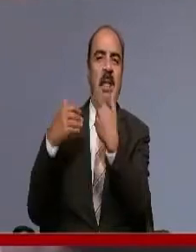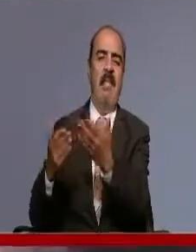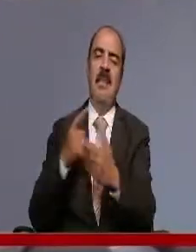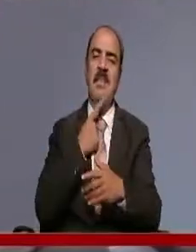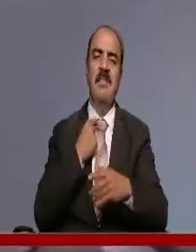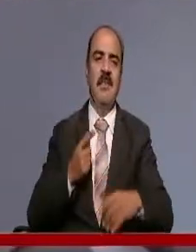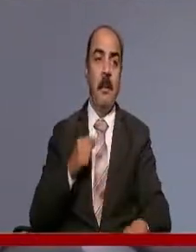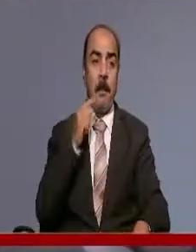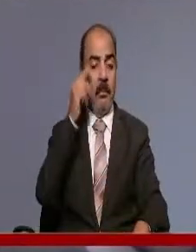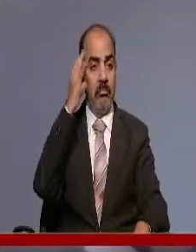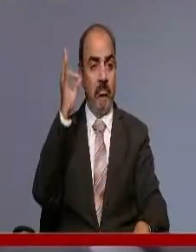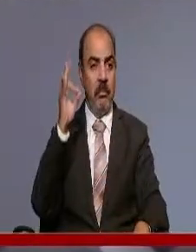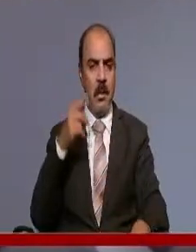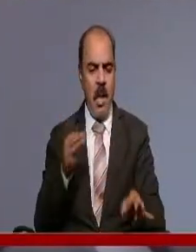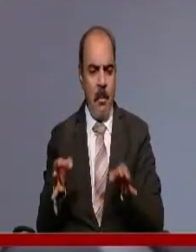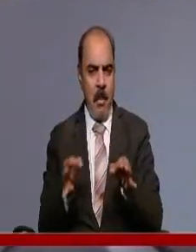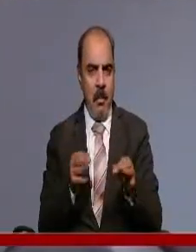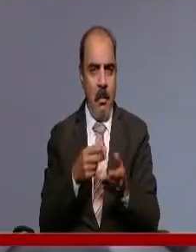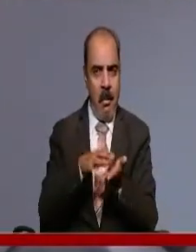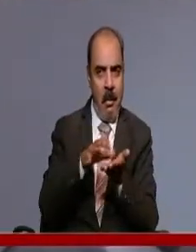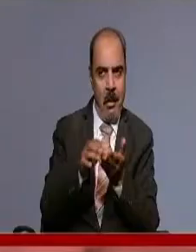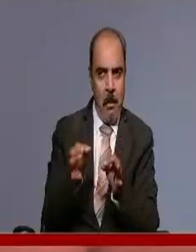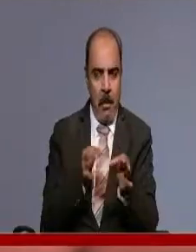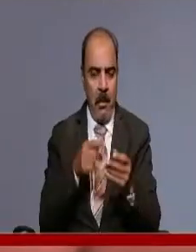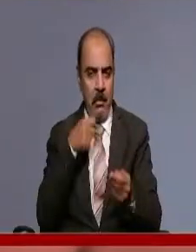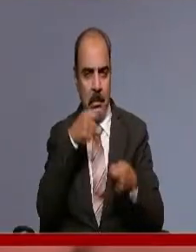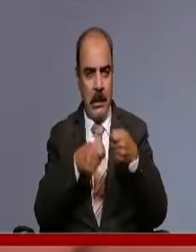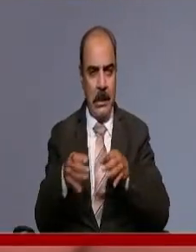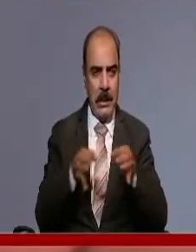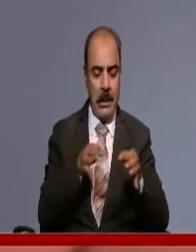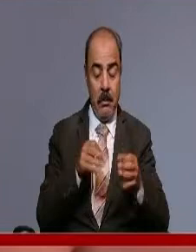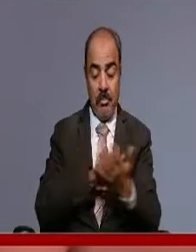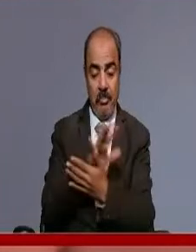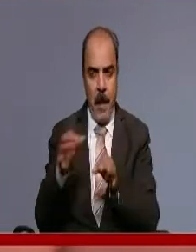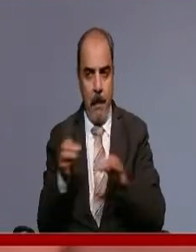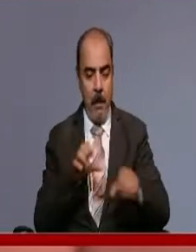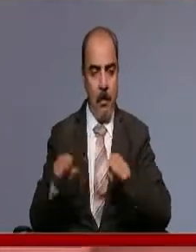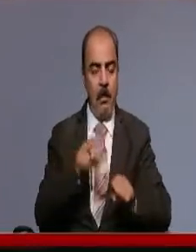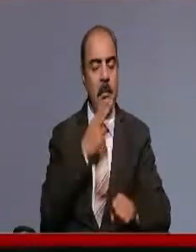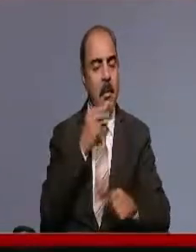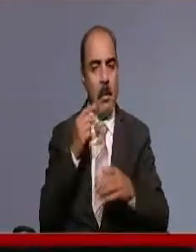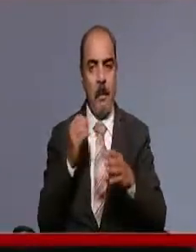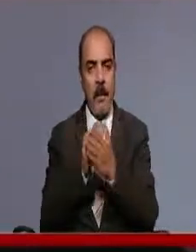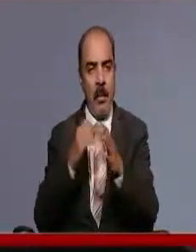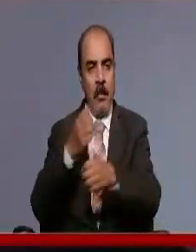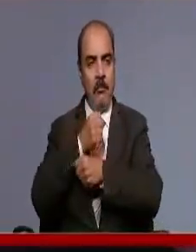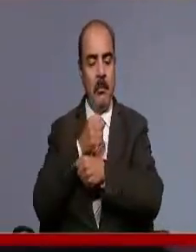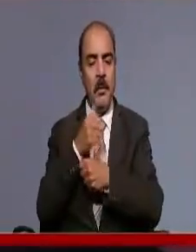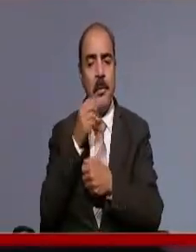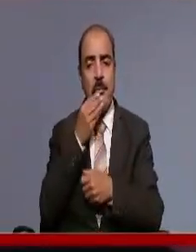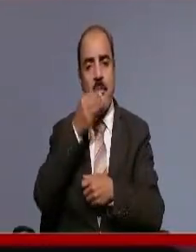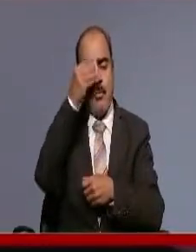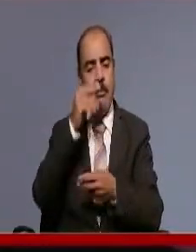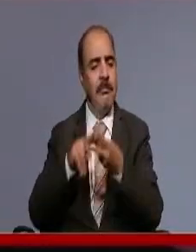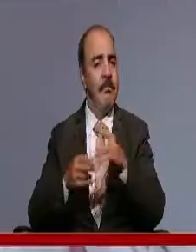ناصحة، تعرف تدبر نفسها وتعرف تمشي الدنيا مظبوط، تلم الأمور وتحافظ على بيتها وأولادها، بترضى بأي حاجة، أي حاجة قليلة